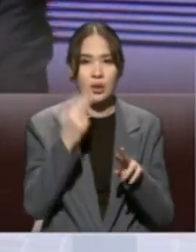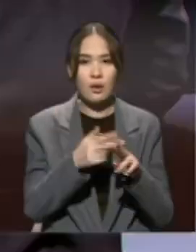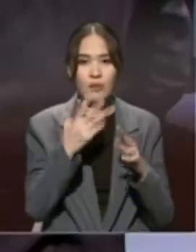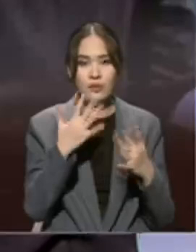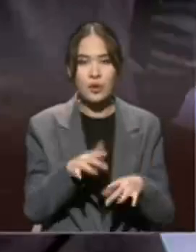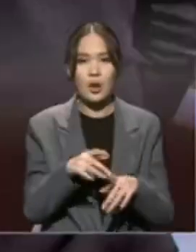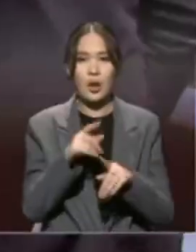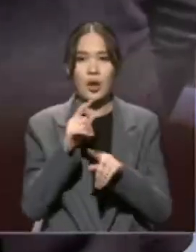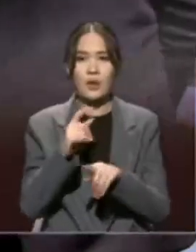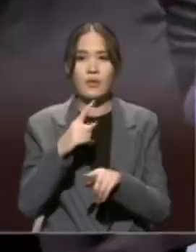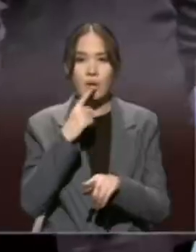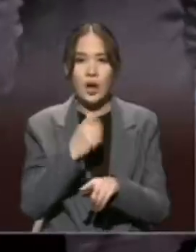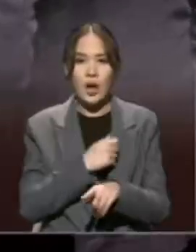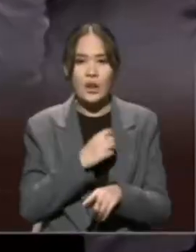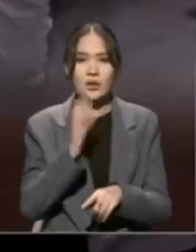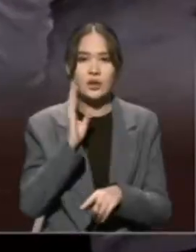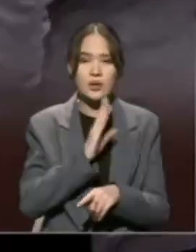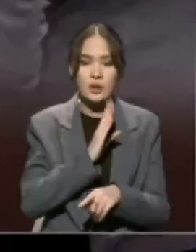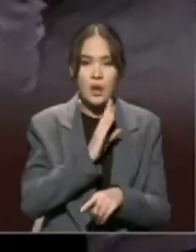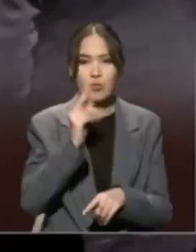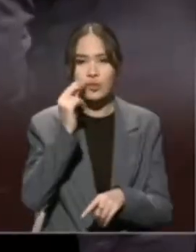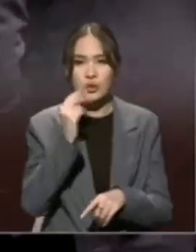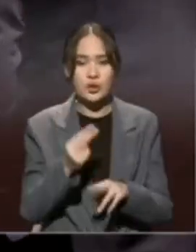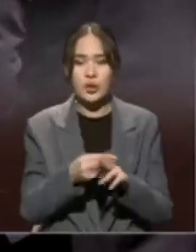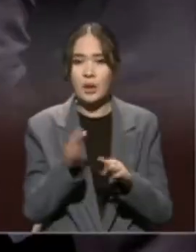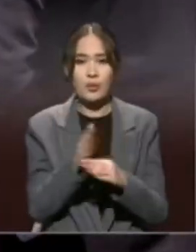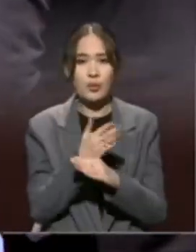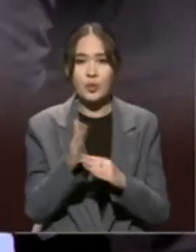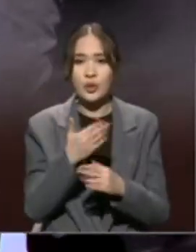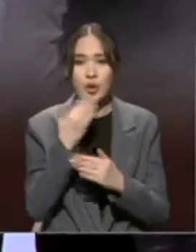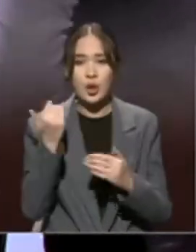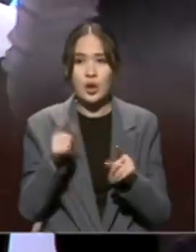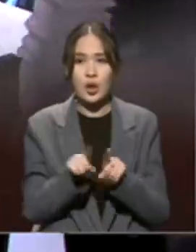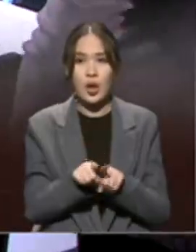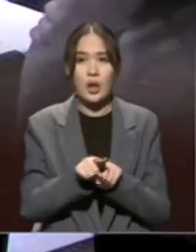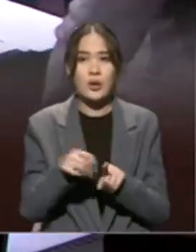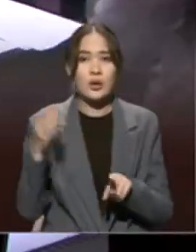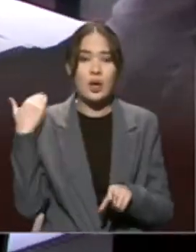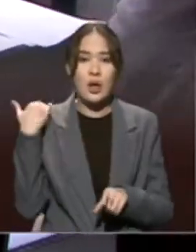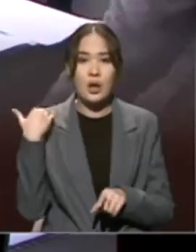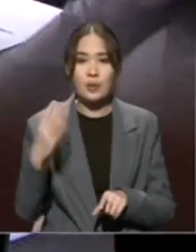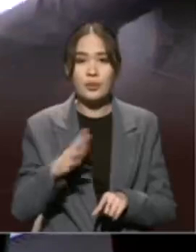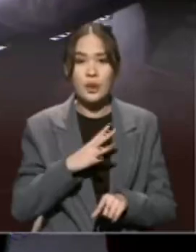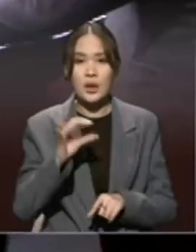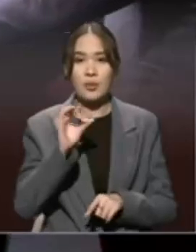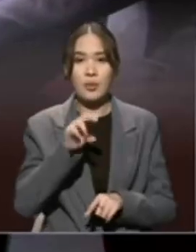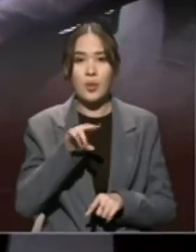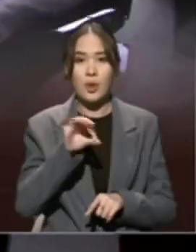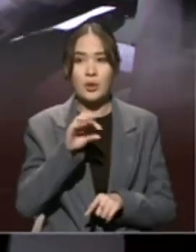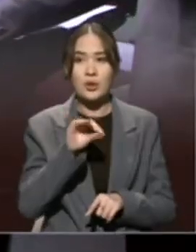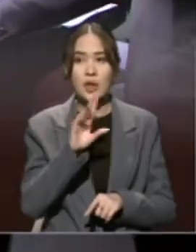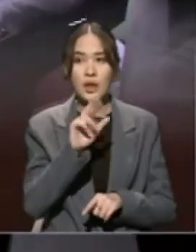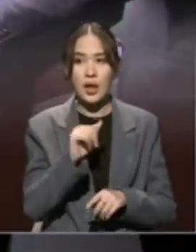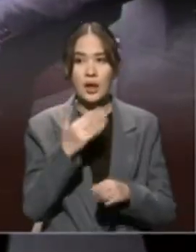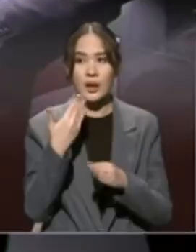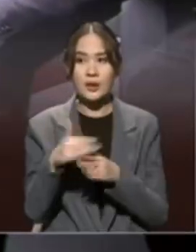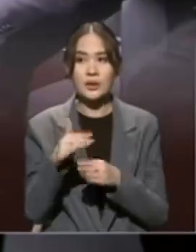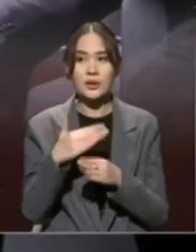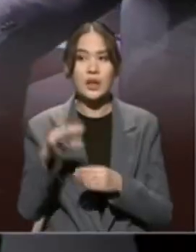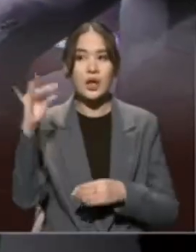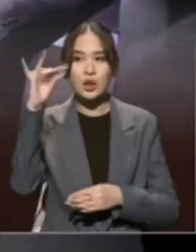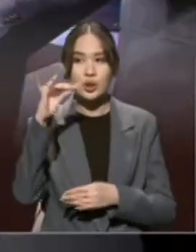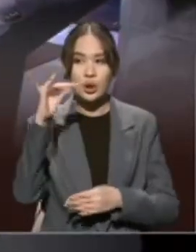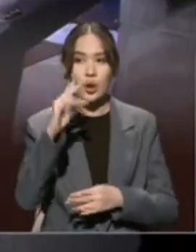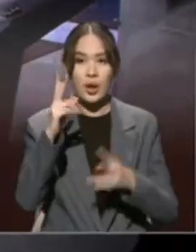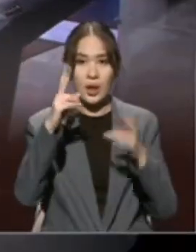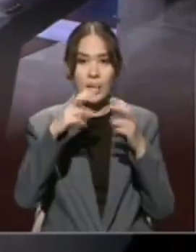болмаса военныйсың, әйелсің, еркексің демейді. Оларда сенің сол бұрынғы ипотекалық жаңа кредиттік тарихына